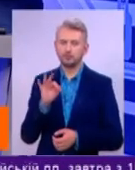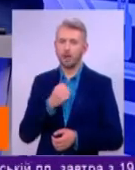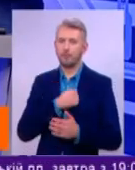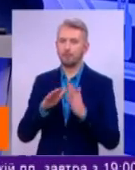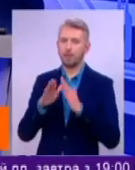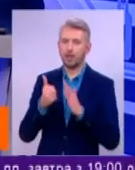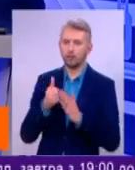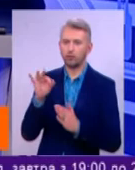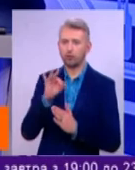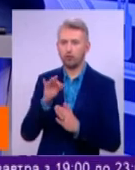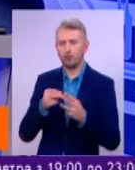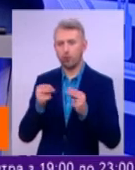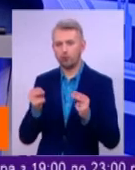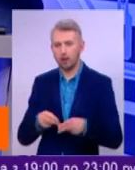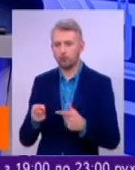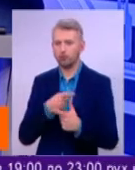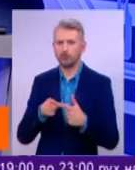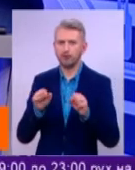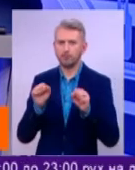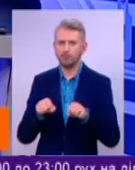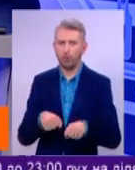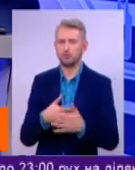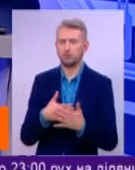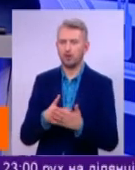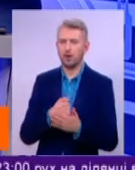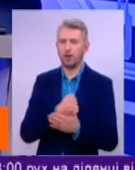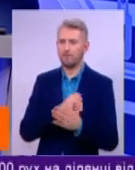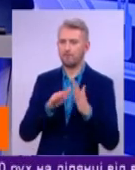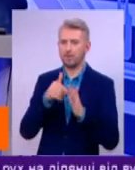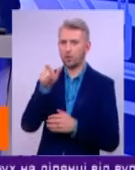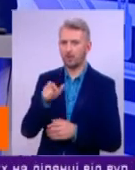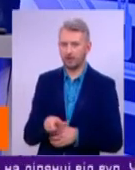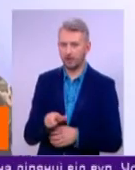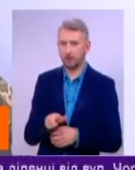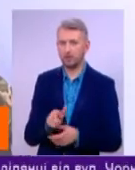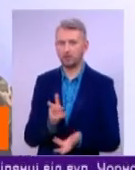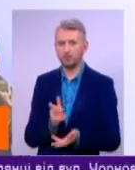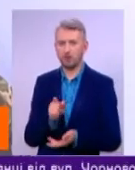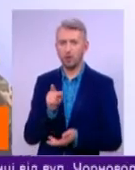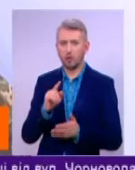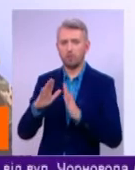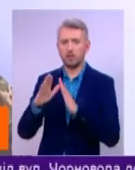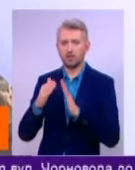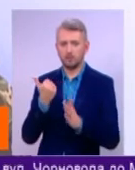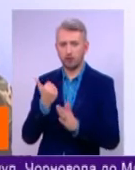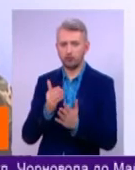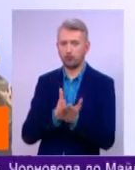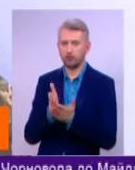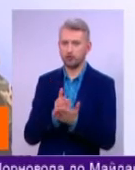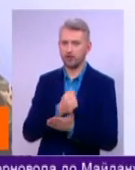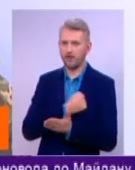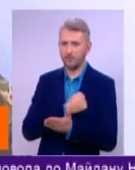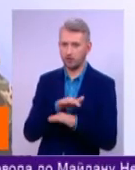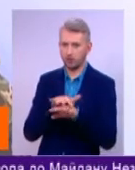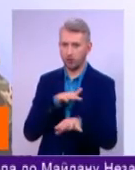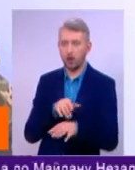призову, стосовно контракту. Чи може, скажімо, призовник, який, ну, його призивають так служити війську, а